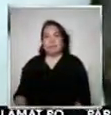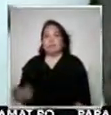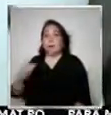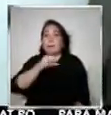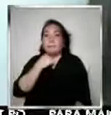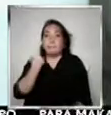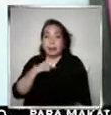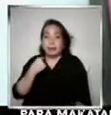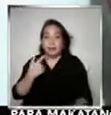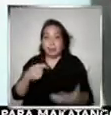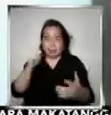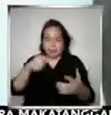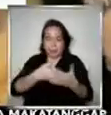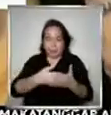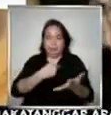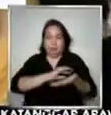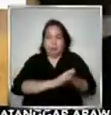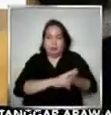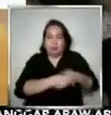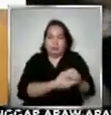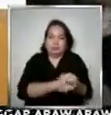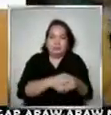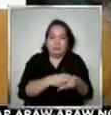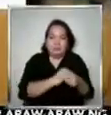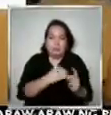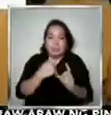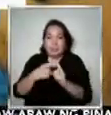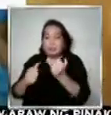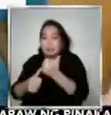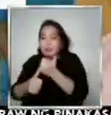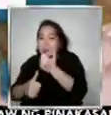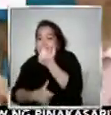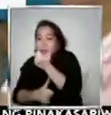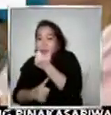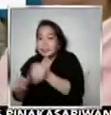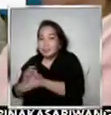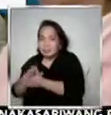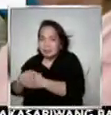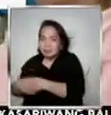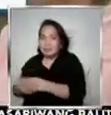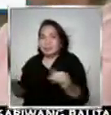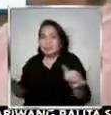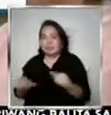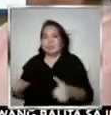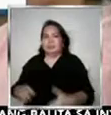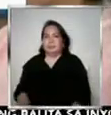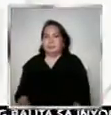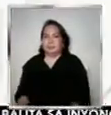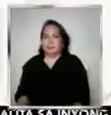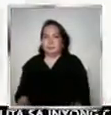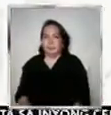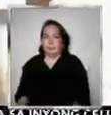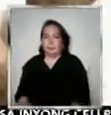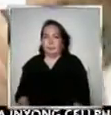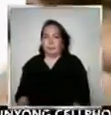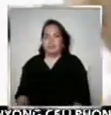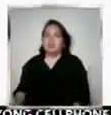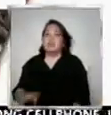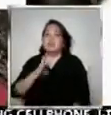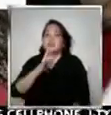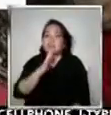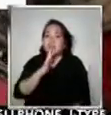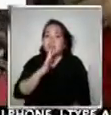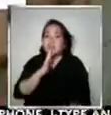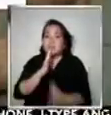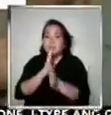communion. Ibig sabihin, hindi na magsasabi ang pari o lay minister ng katagang katawan ni Kristo at hindi na rin tutugon